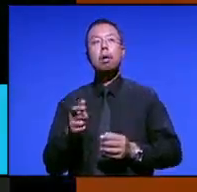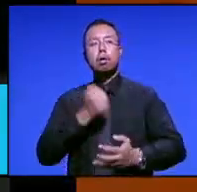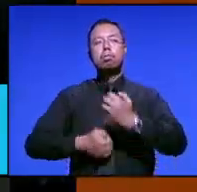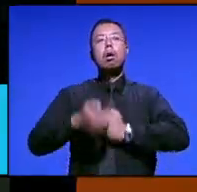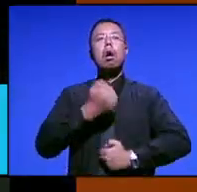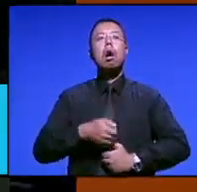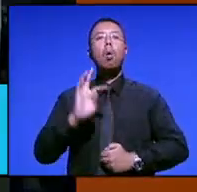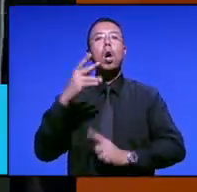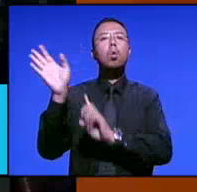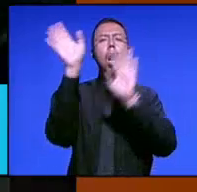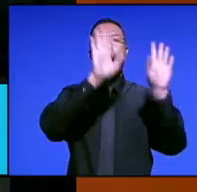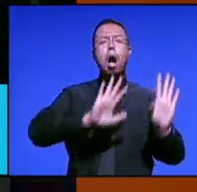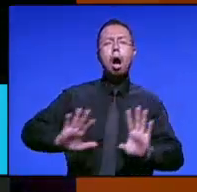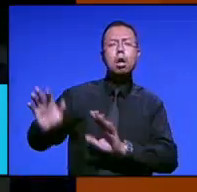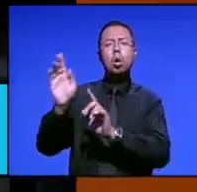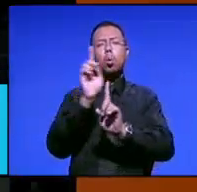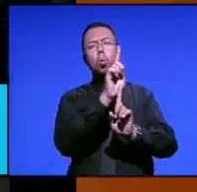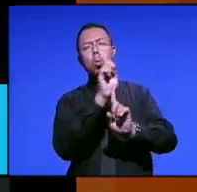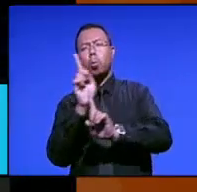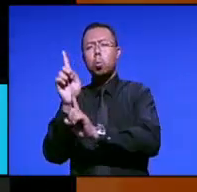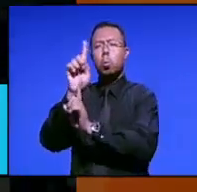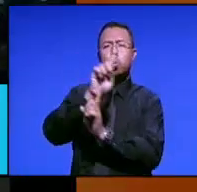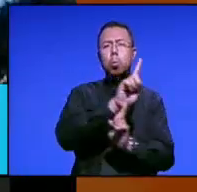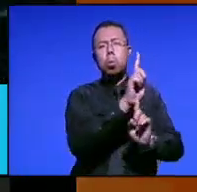pemanjatan dilakukan saat angin tengah kencang berhembus